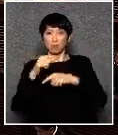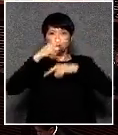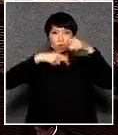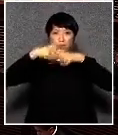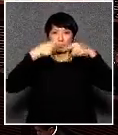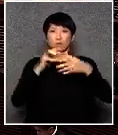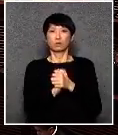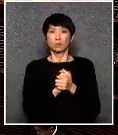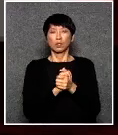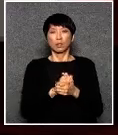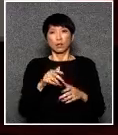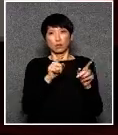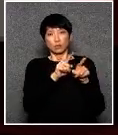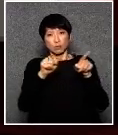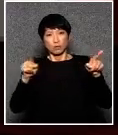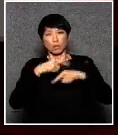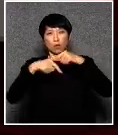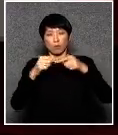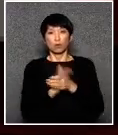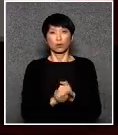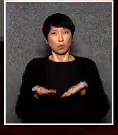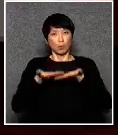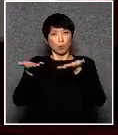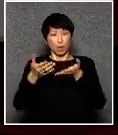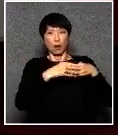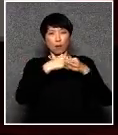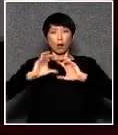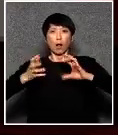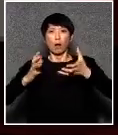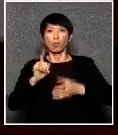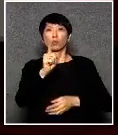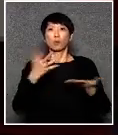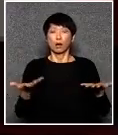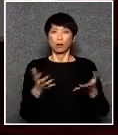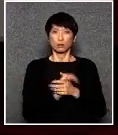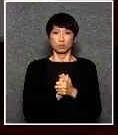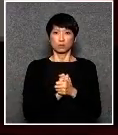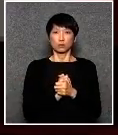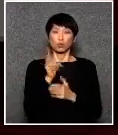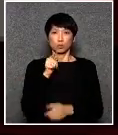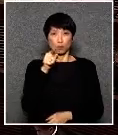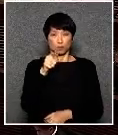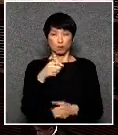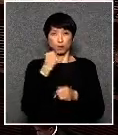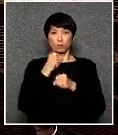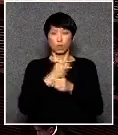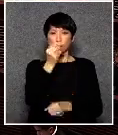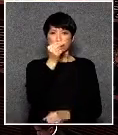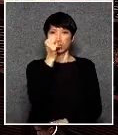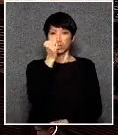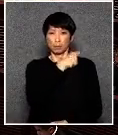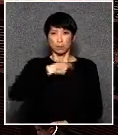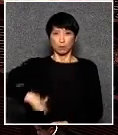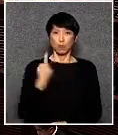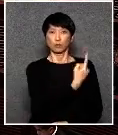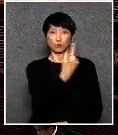都有排講啦。你唔係預咗人哋可以講嘅咩？拉咩布啊？呢啲叫做？請問，如果你預70個議員，就每一個